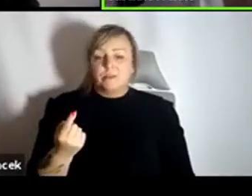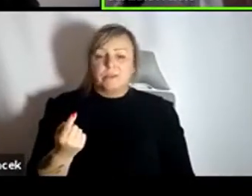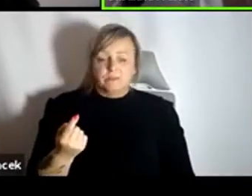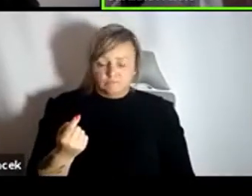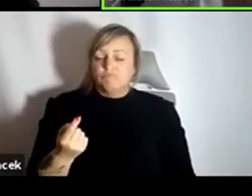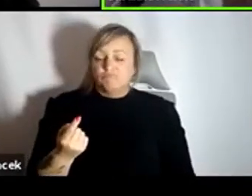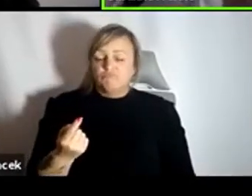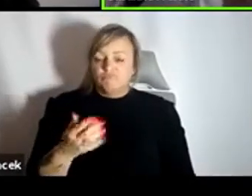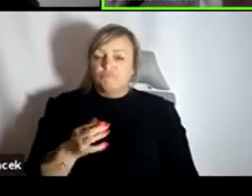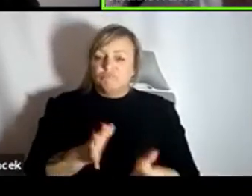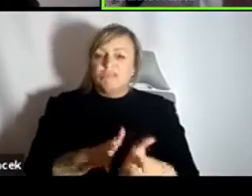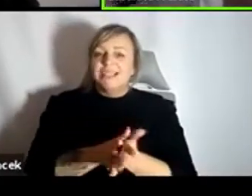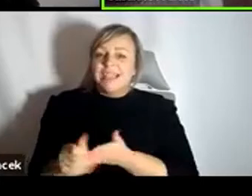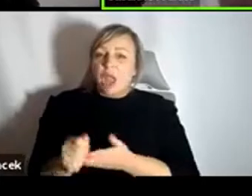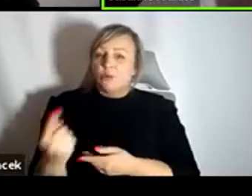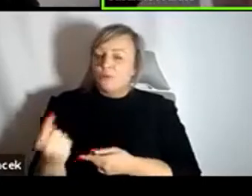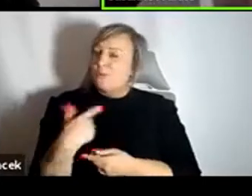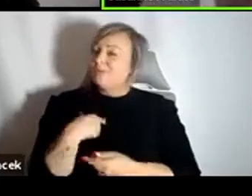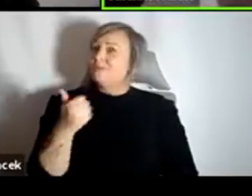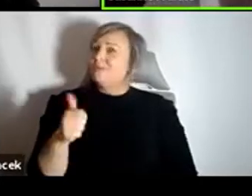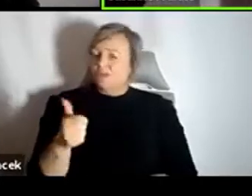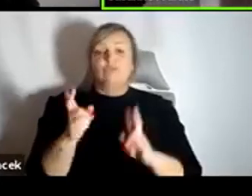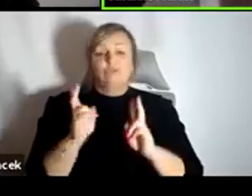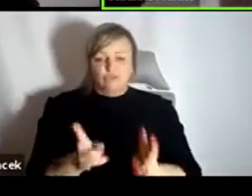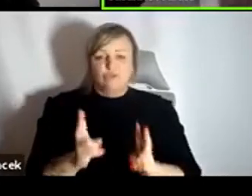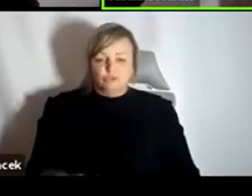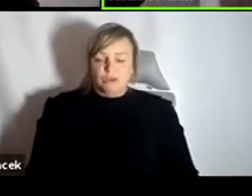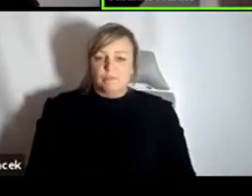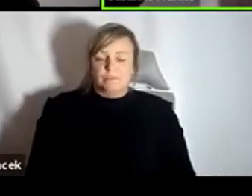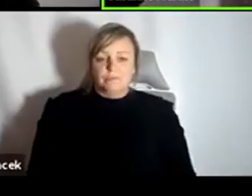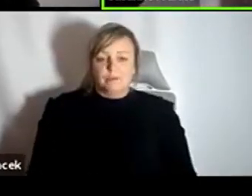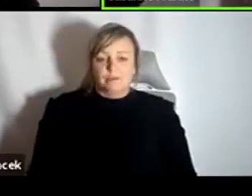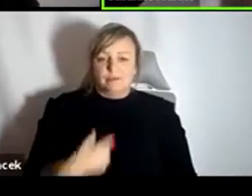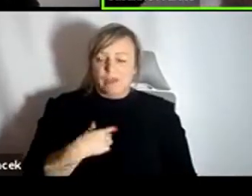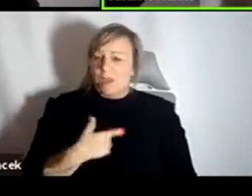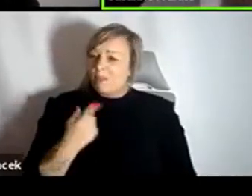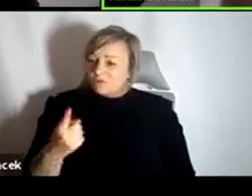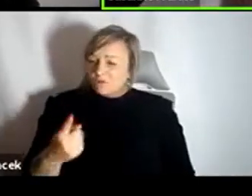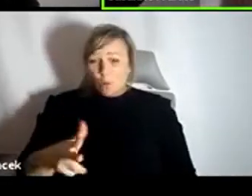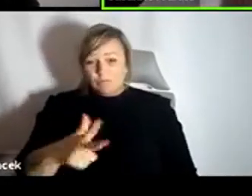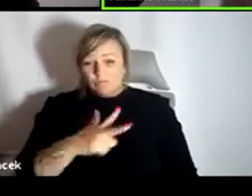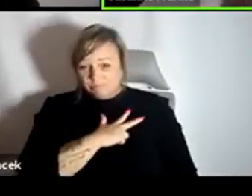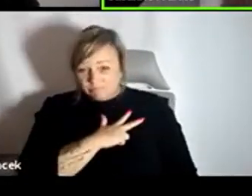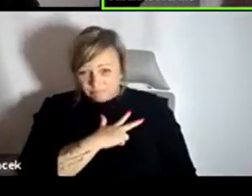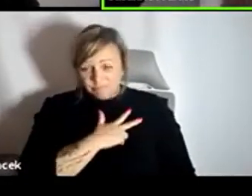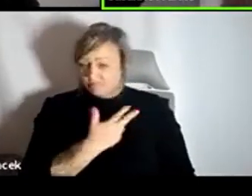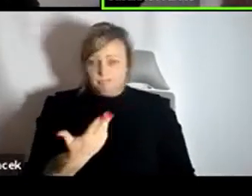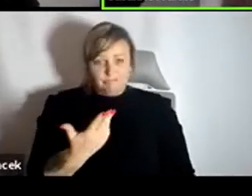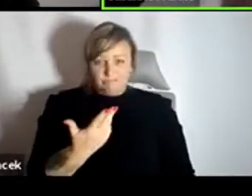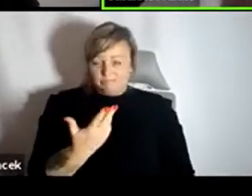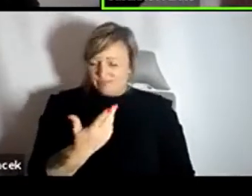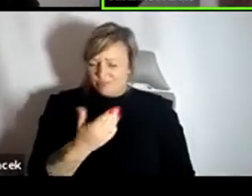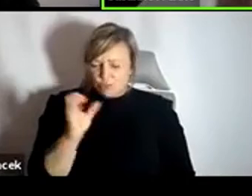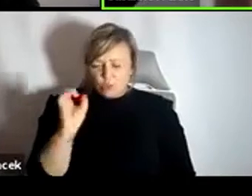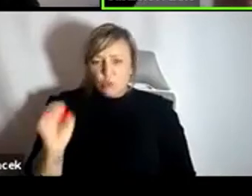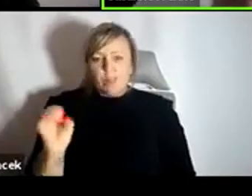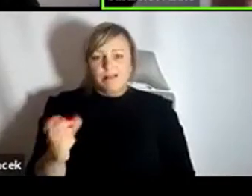mich fasziniert die komplette Absenz von Aufrichtigkeit in der Debatte.